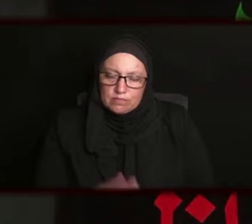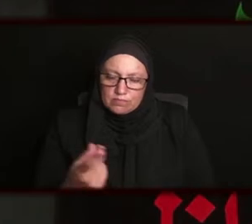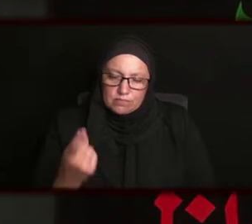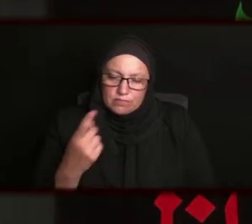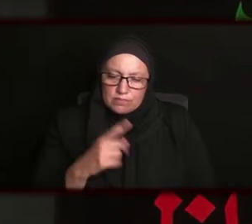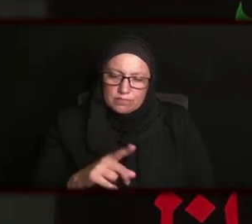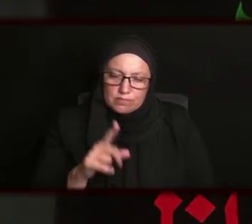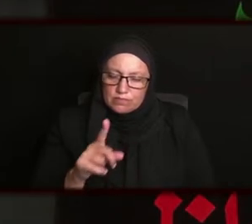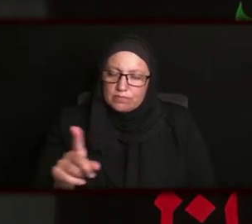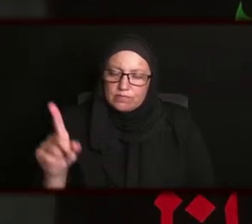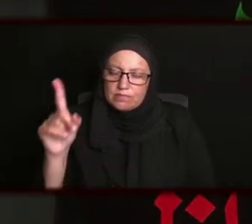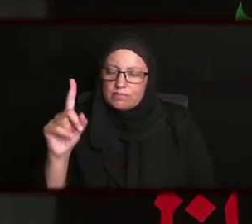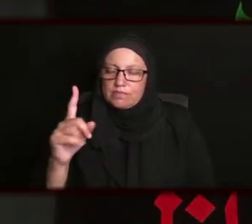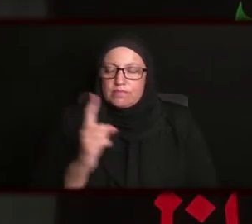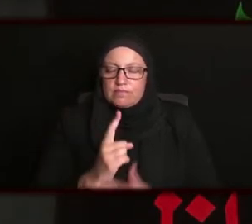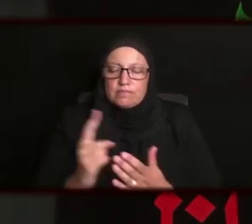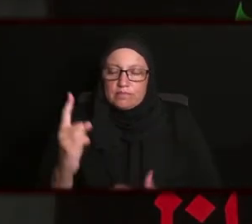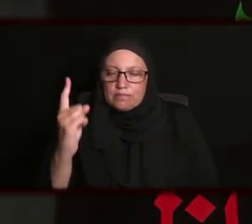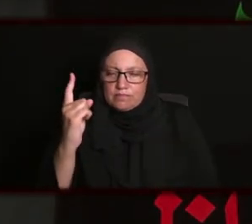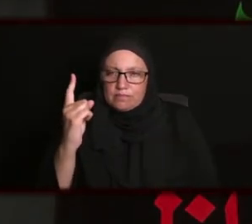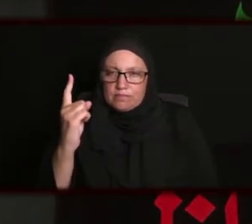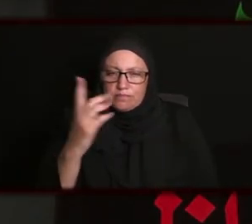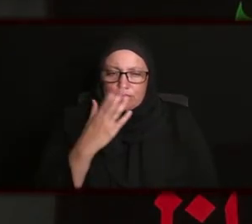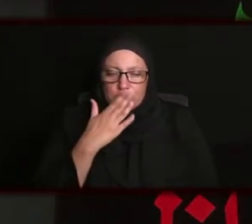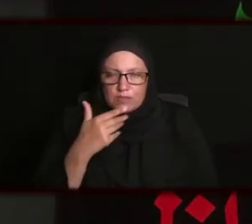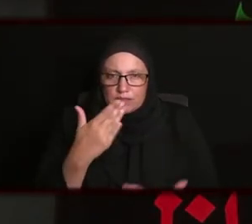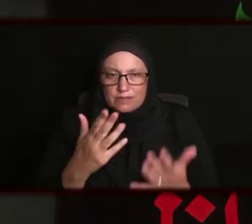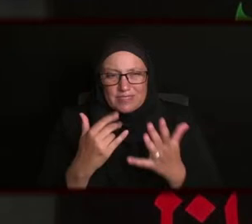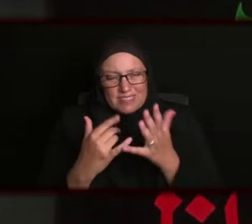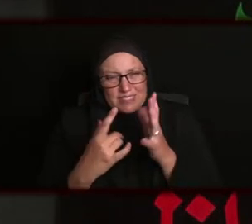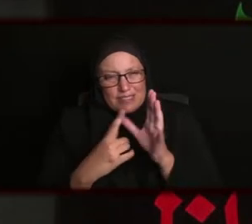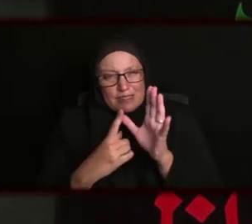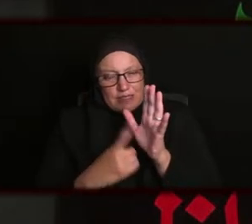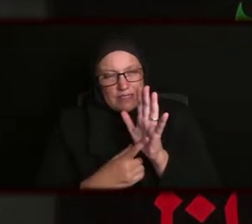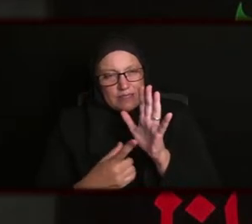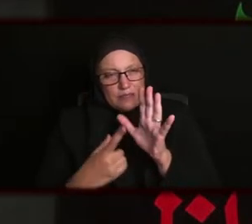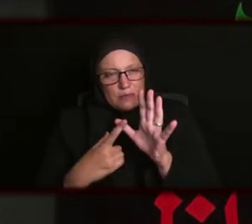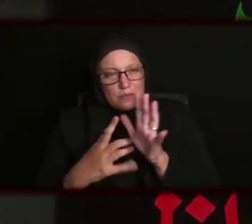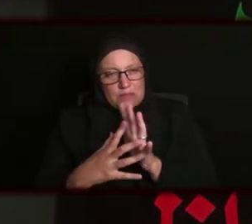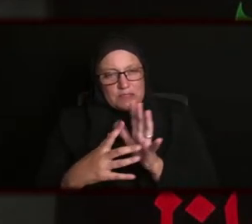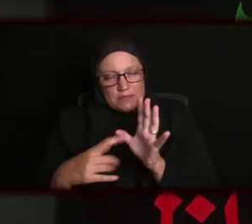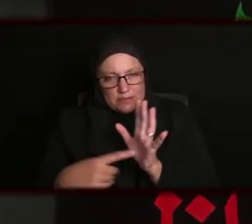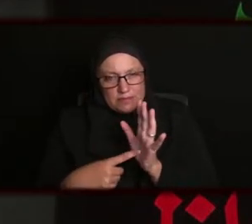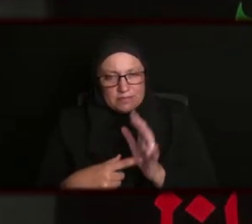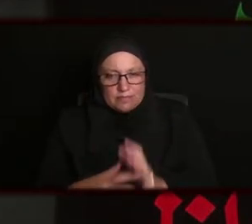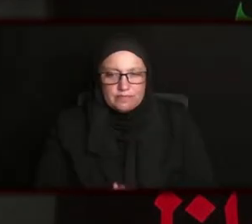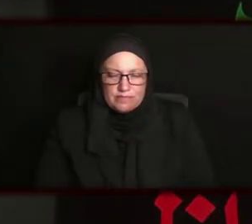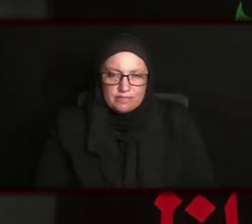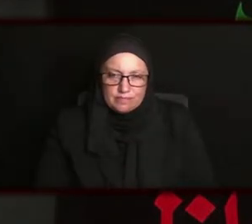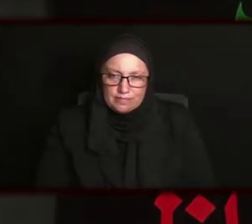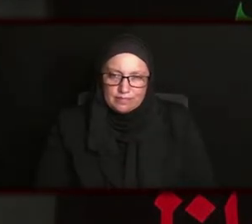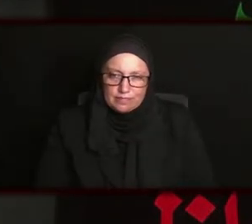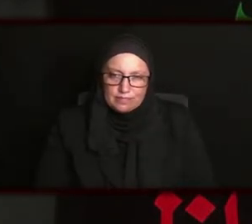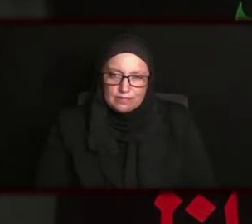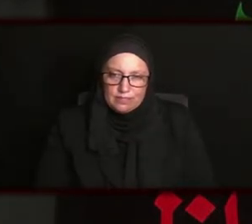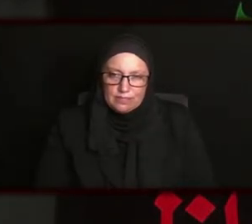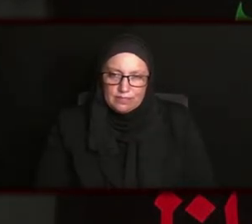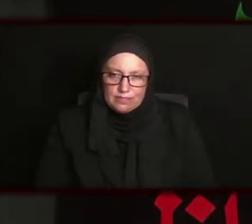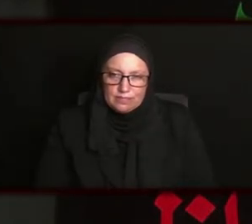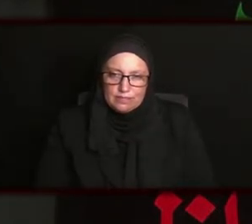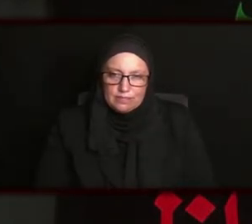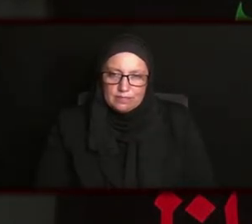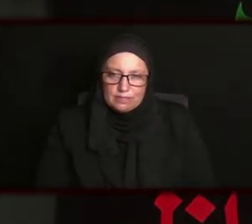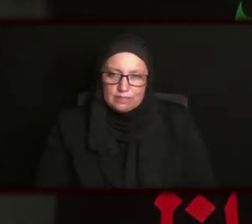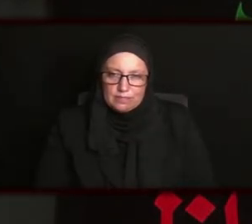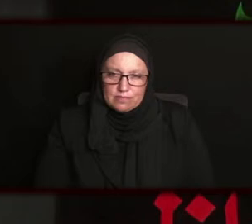نصر الله قريب. صلوات اللهم صل على محمد وآل